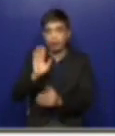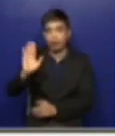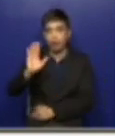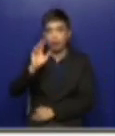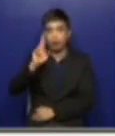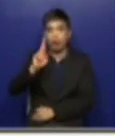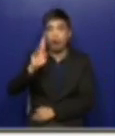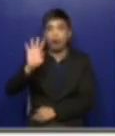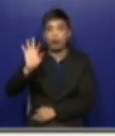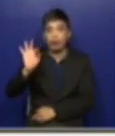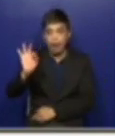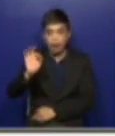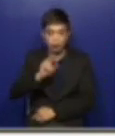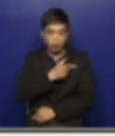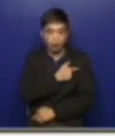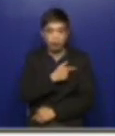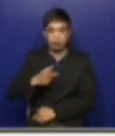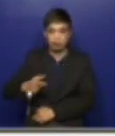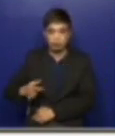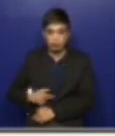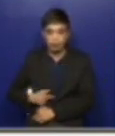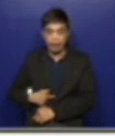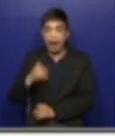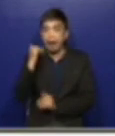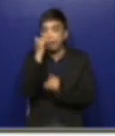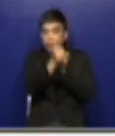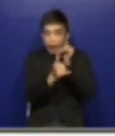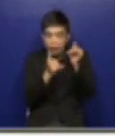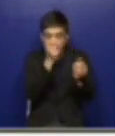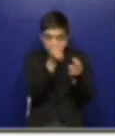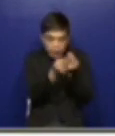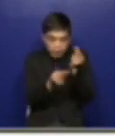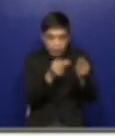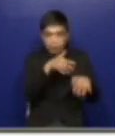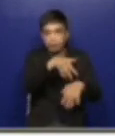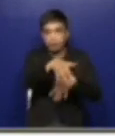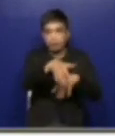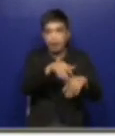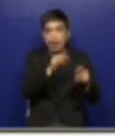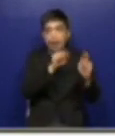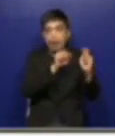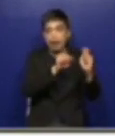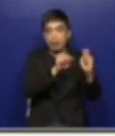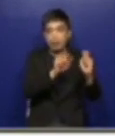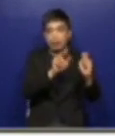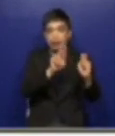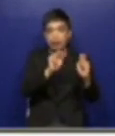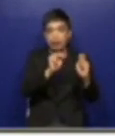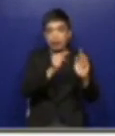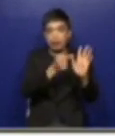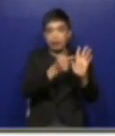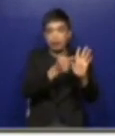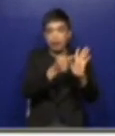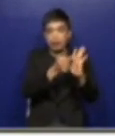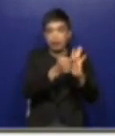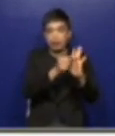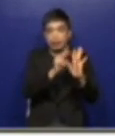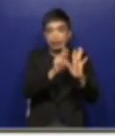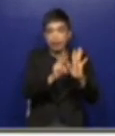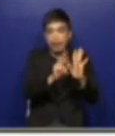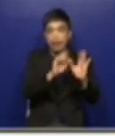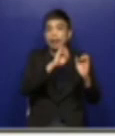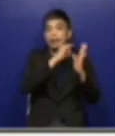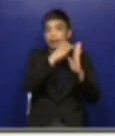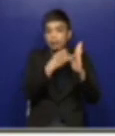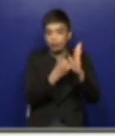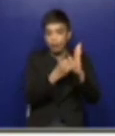ที่9เคยเสด็จพระราชดำเนินเยี่ยมราษฎรที่อำเภอนาแกจังหวัดนครพนมเมื่อกว่า